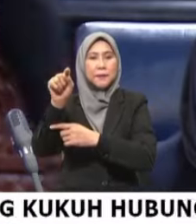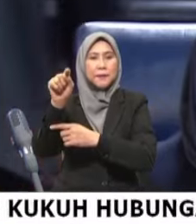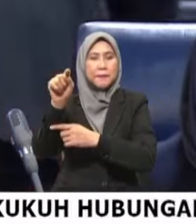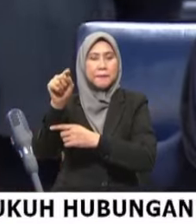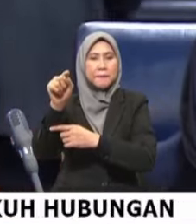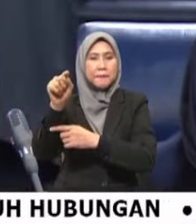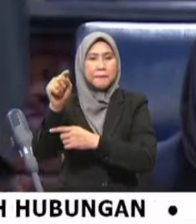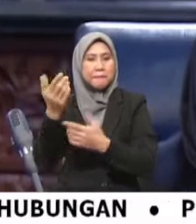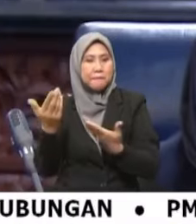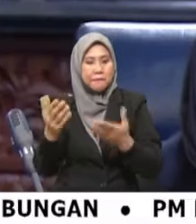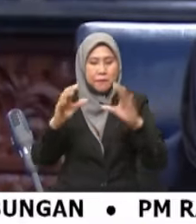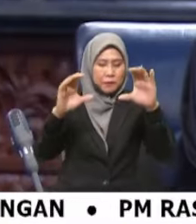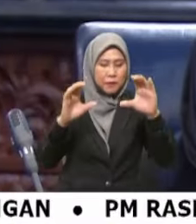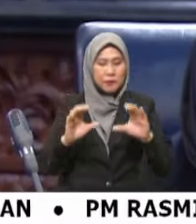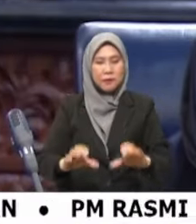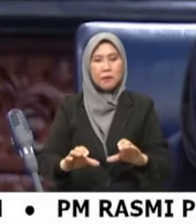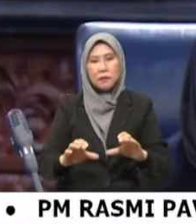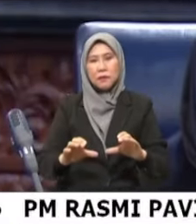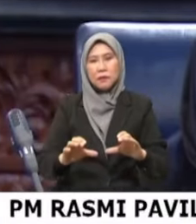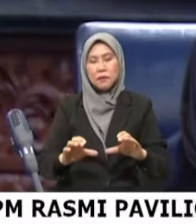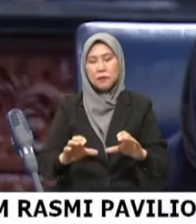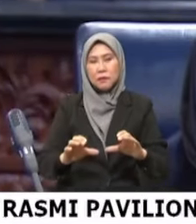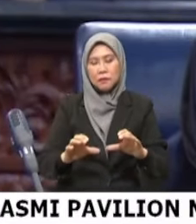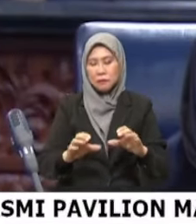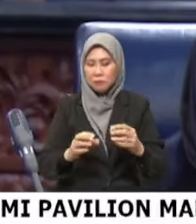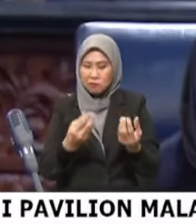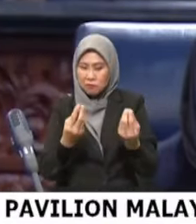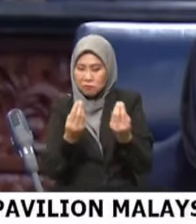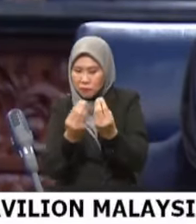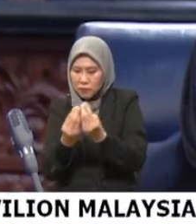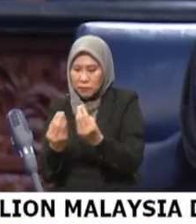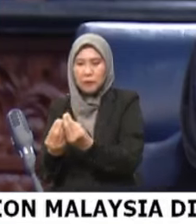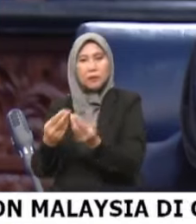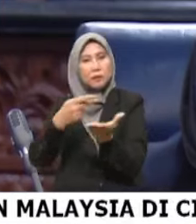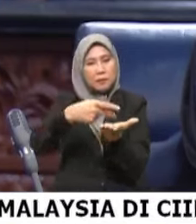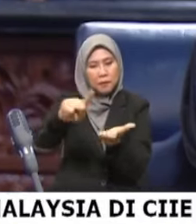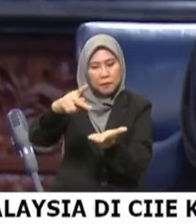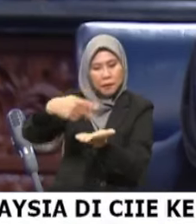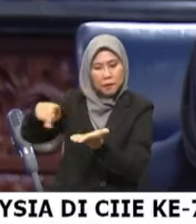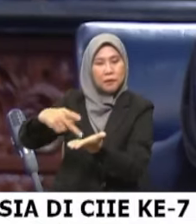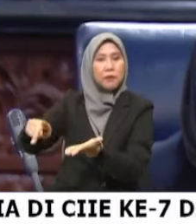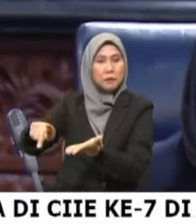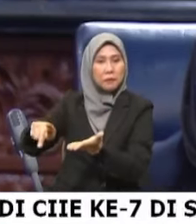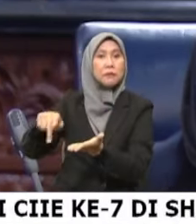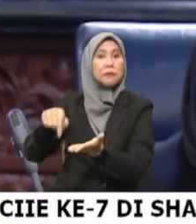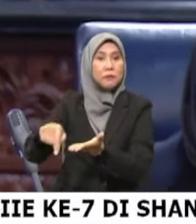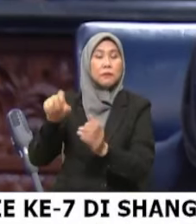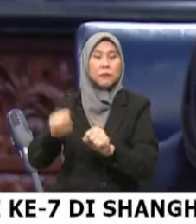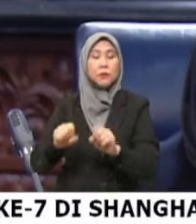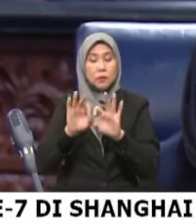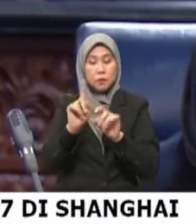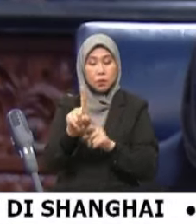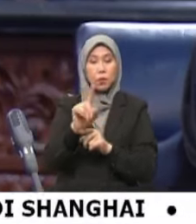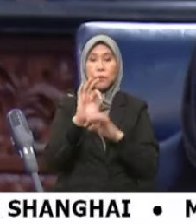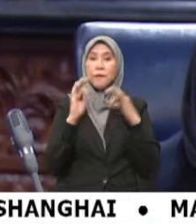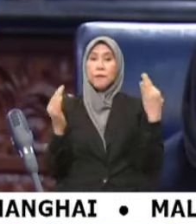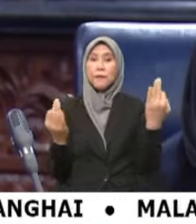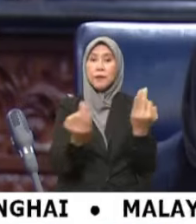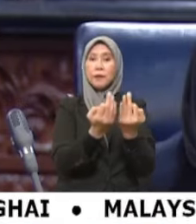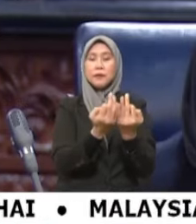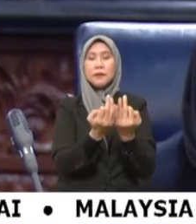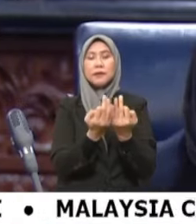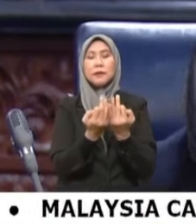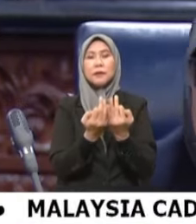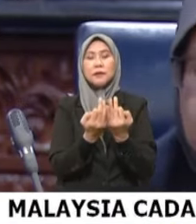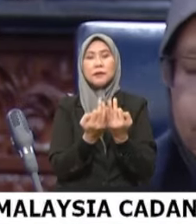satu cara mengukur, ya, perbelanjaan supaya bolehlah satu-satu keluarga itu